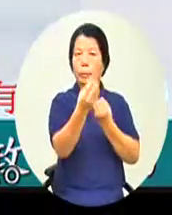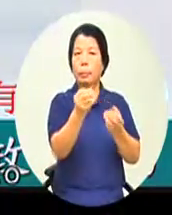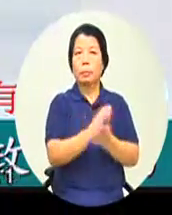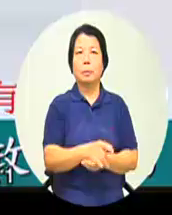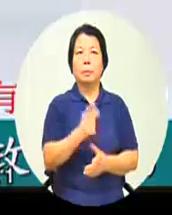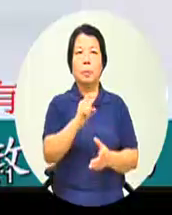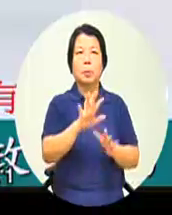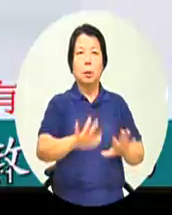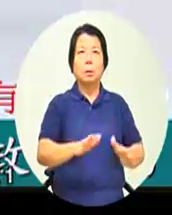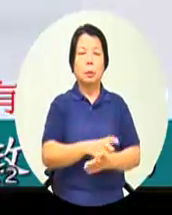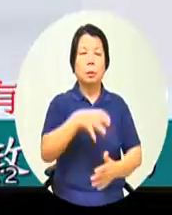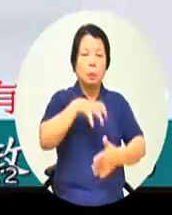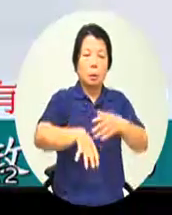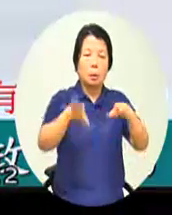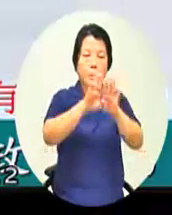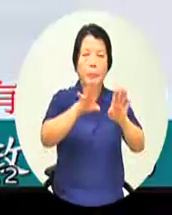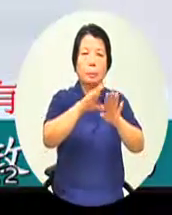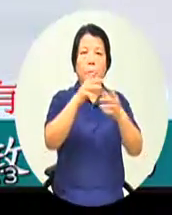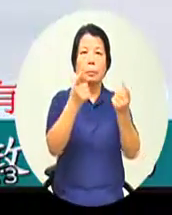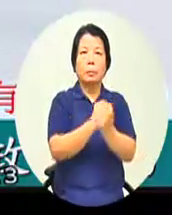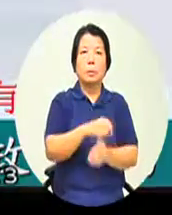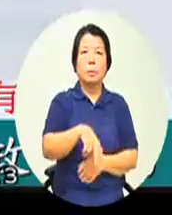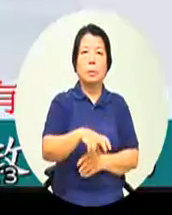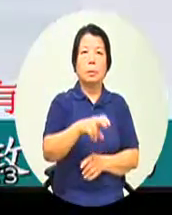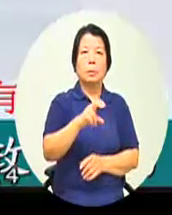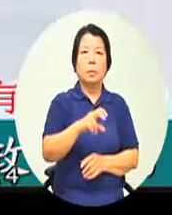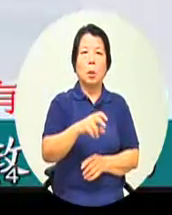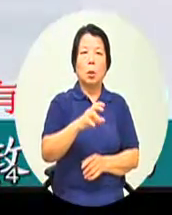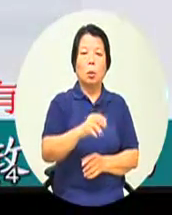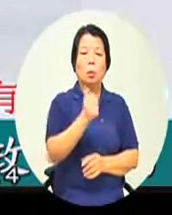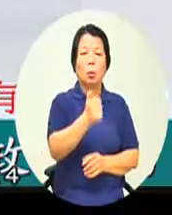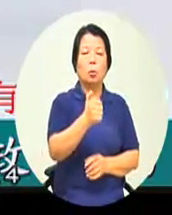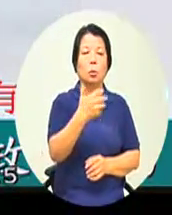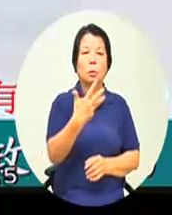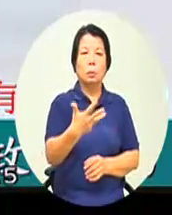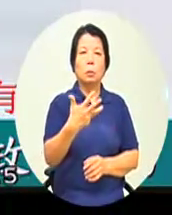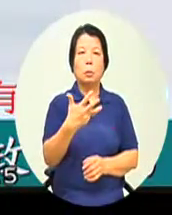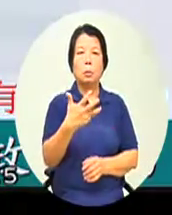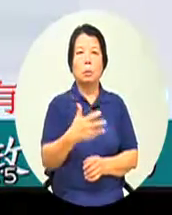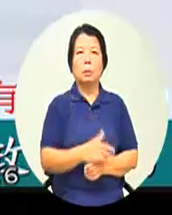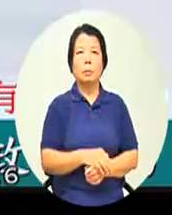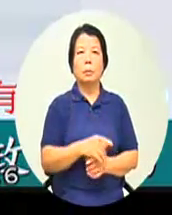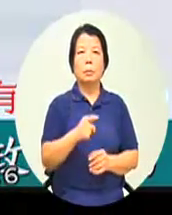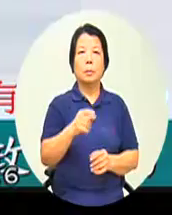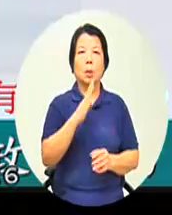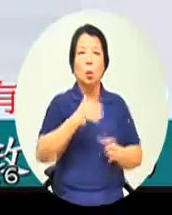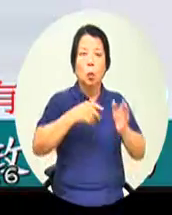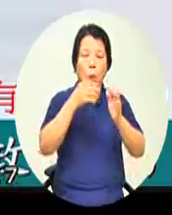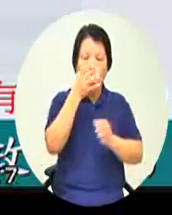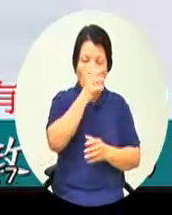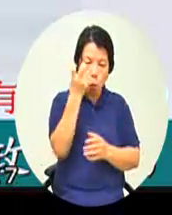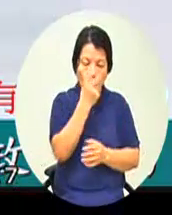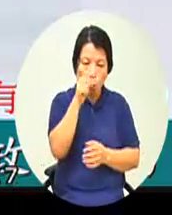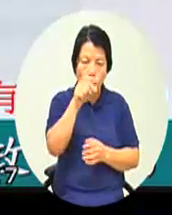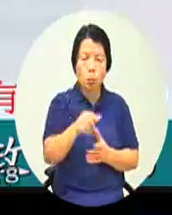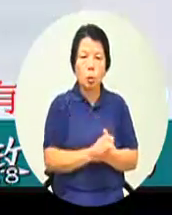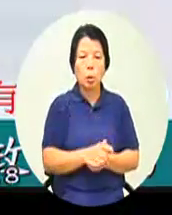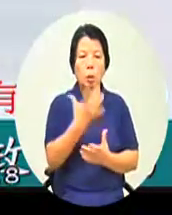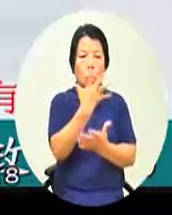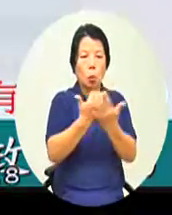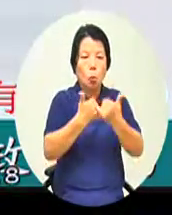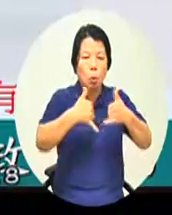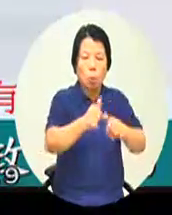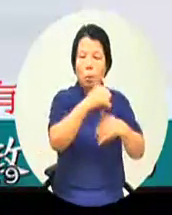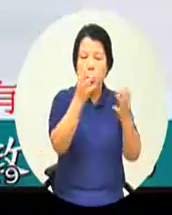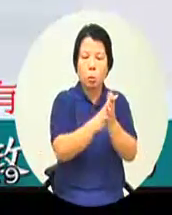75%用39%啦，内蒙的钱果是57%、59%啦，这是我去查，恁今年吼、哦、为网络遮拢改